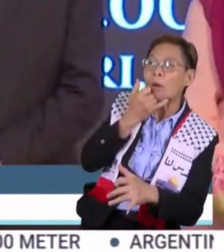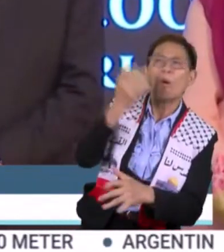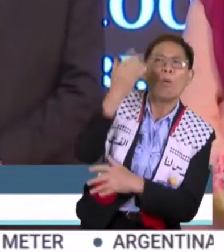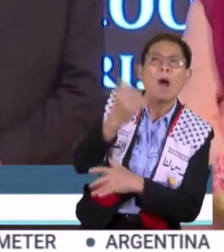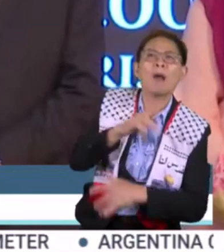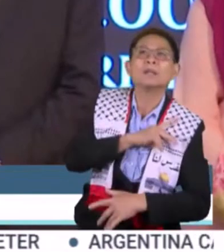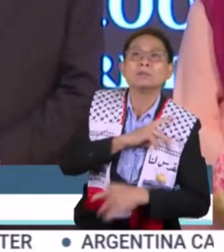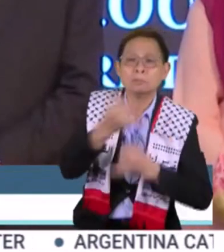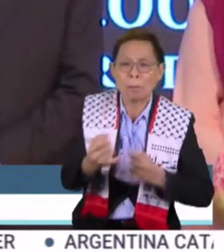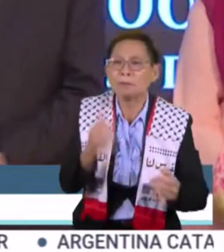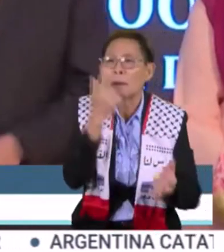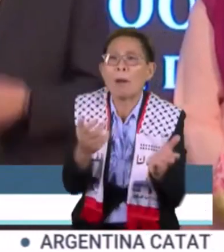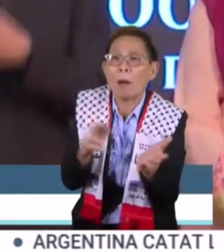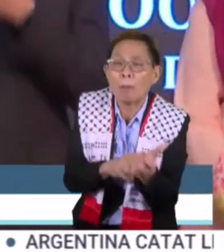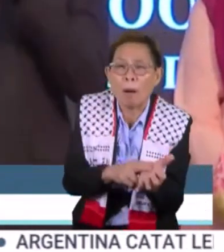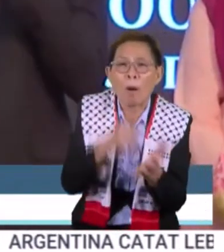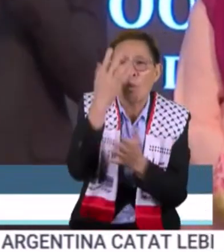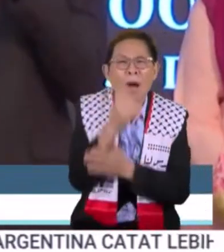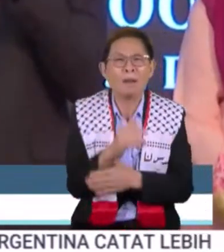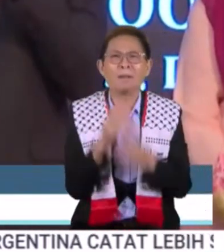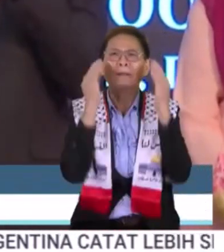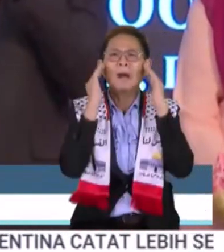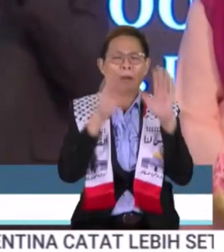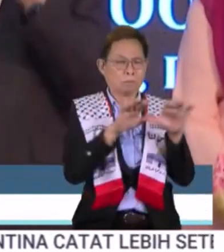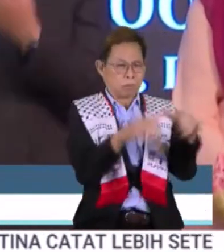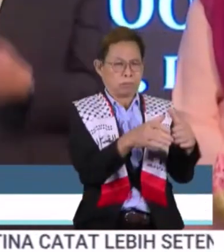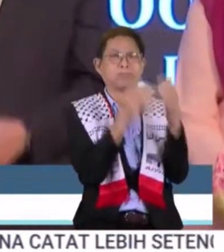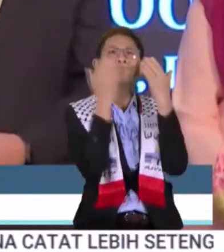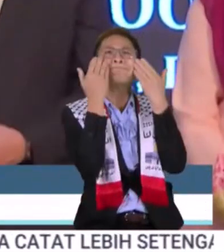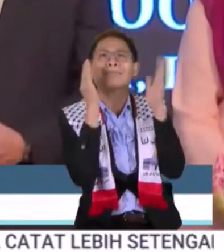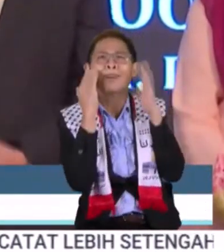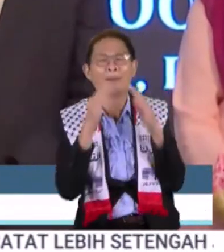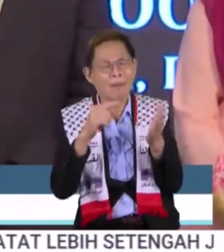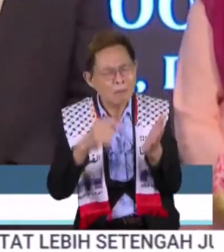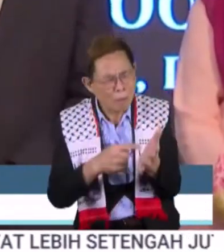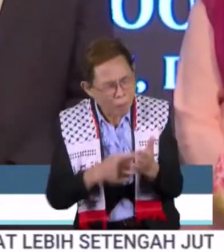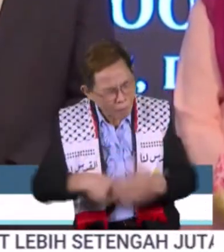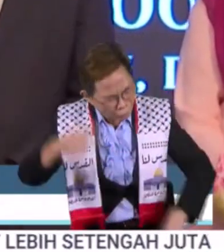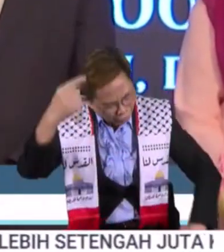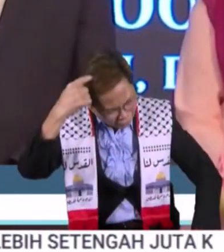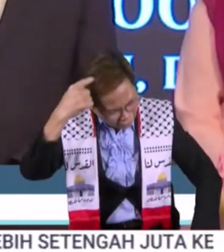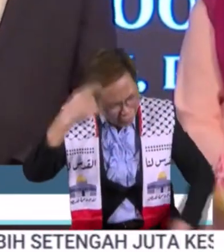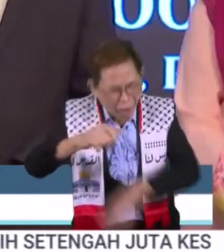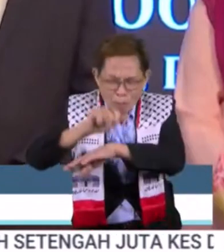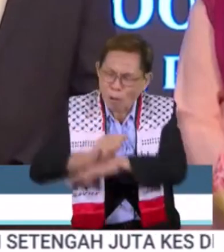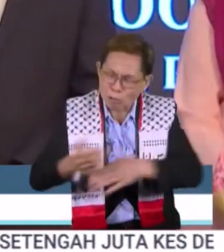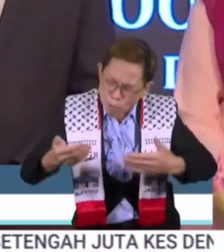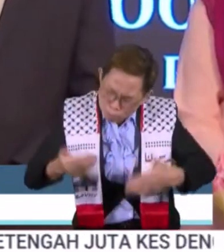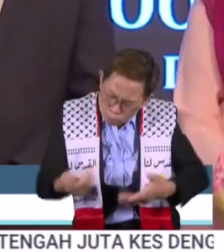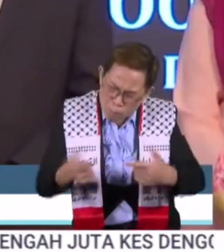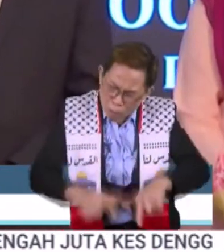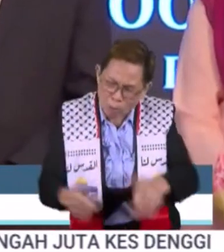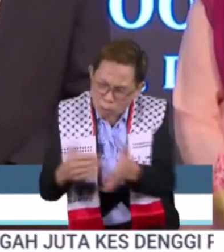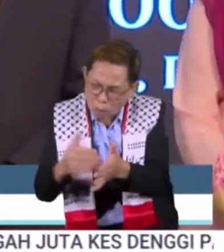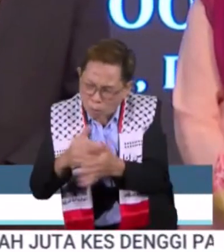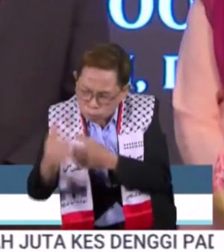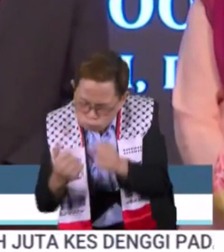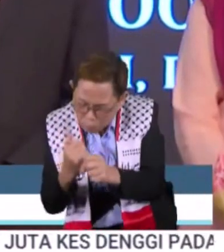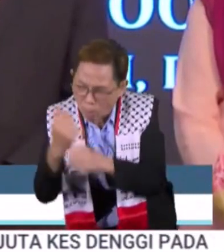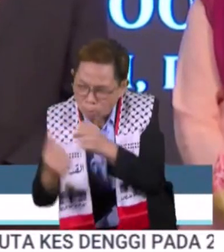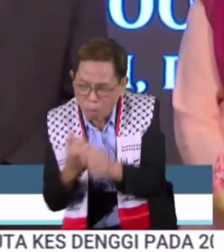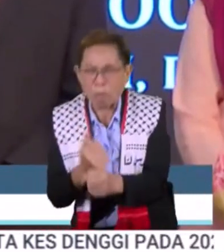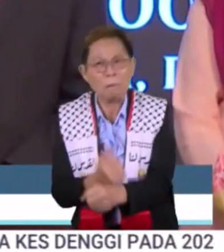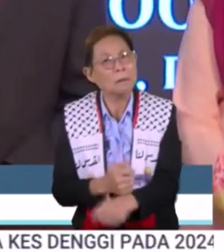lapor Mengapa ketua-ketua unit di tidak tahu saya kadang-kadang fikir kerana amalan in sudah berlaku bertahun-tahun mustahil